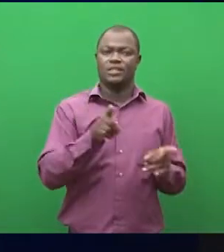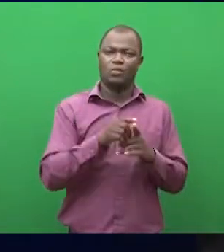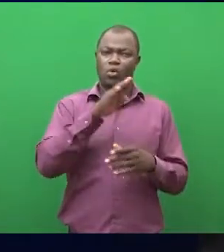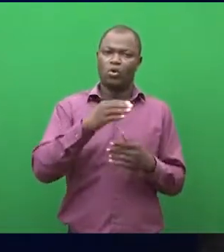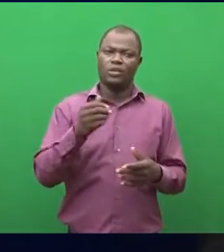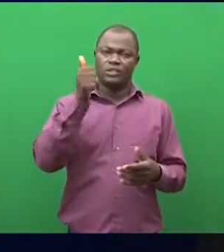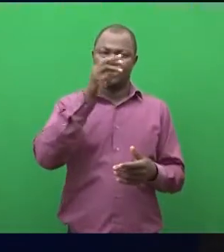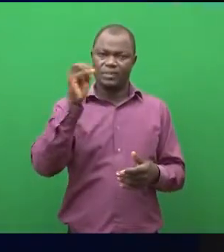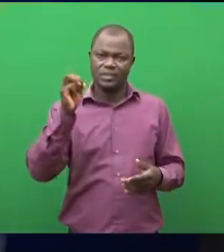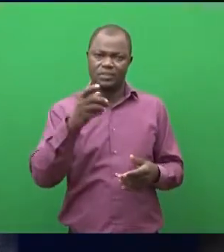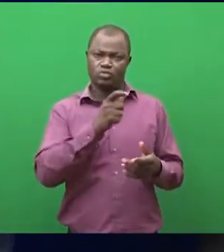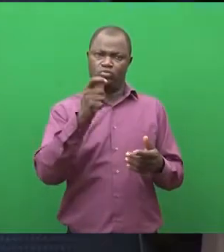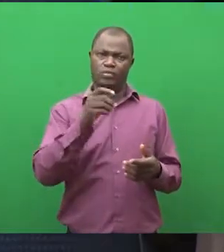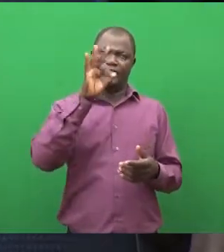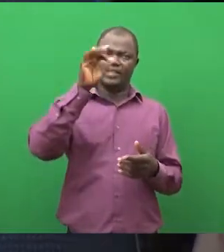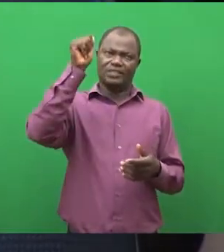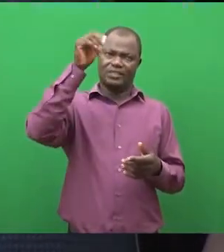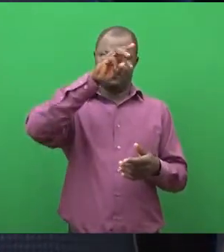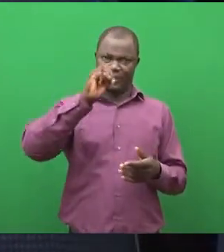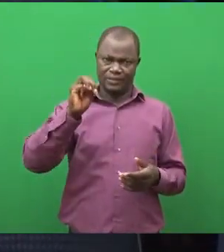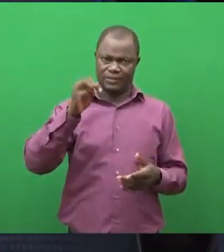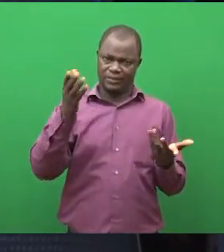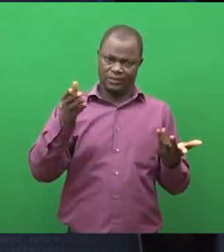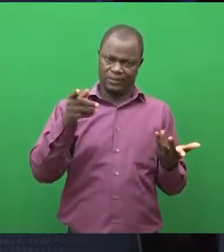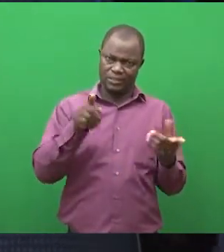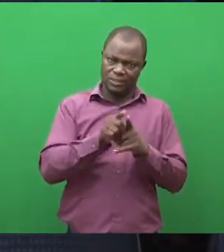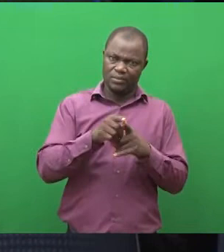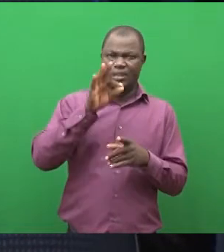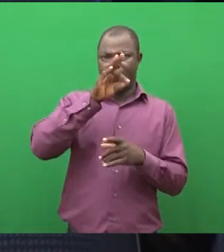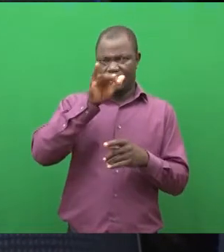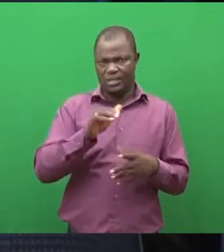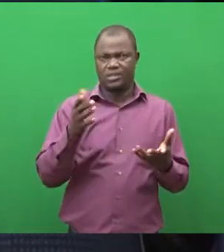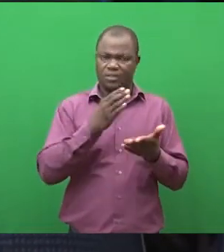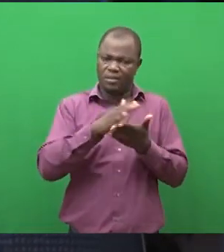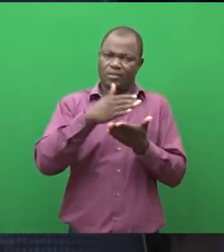months kusvika pa 36 months. Mashoko makuku tiechenjedzo nai.